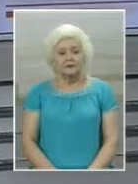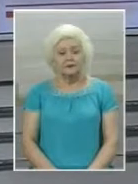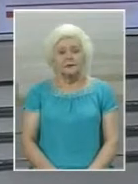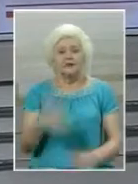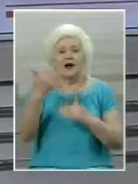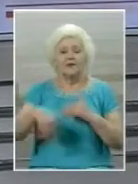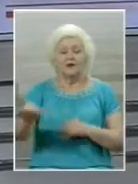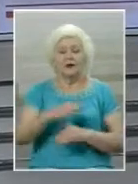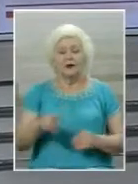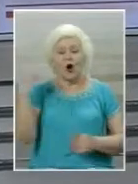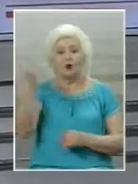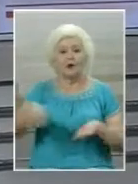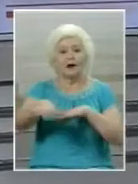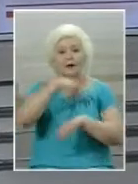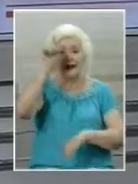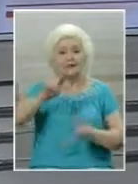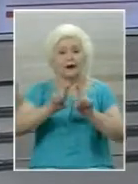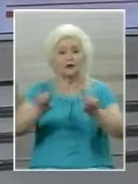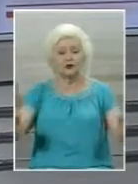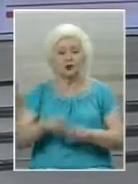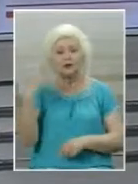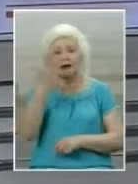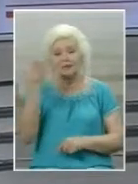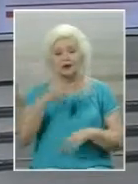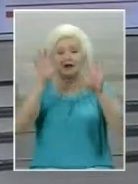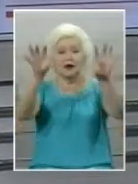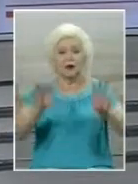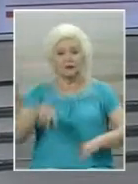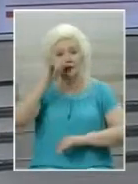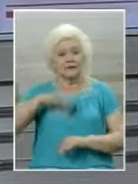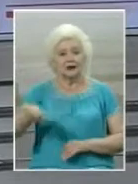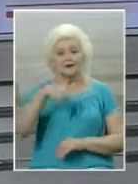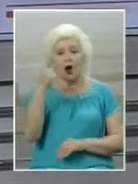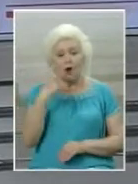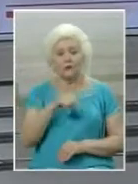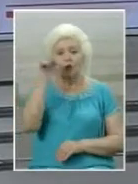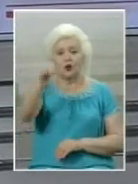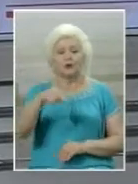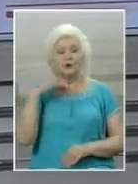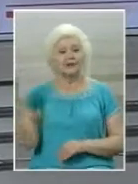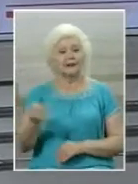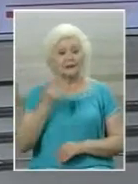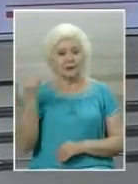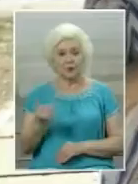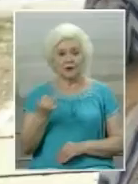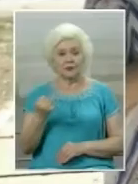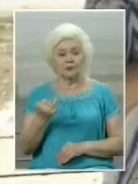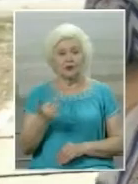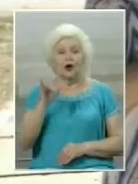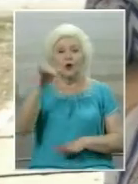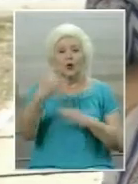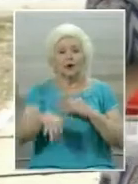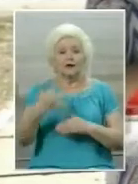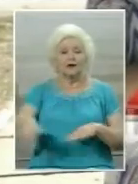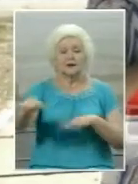В Херсонському обласному краєзнавчому музеї читали Конституцію України, говорили про її історію. У